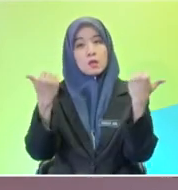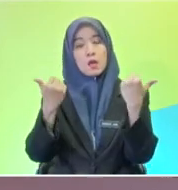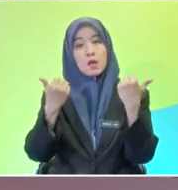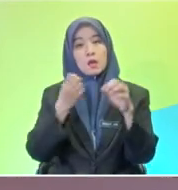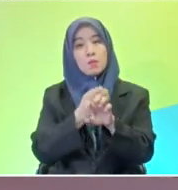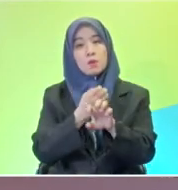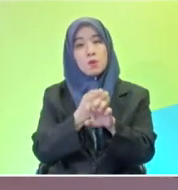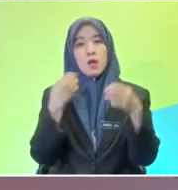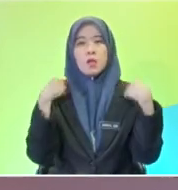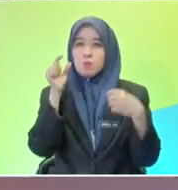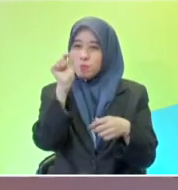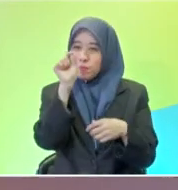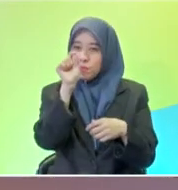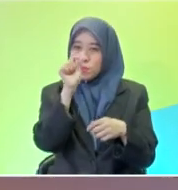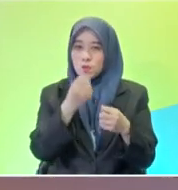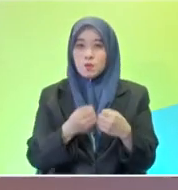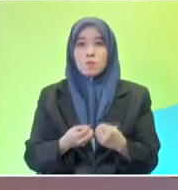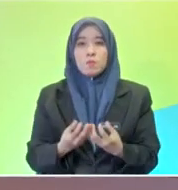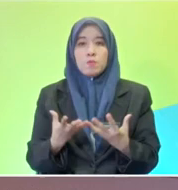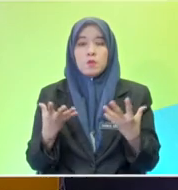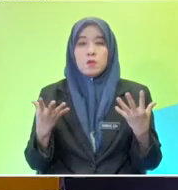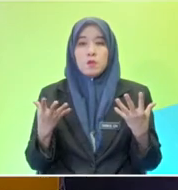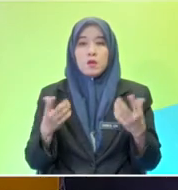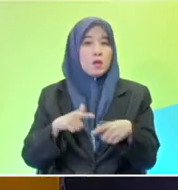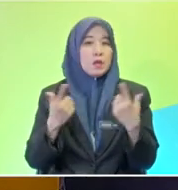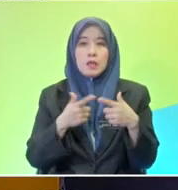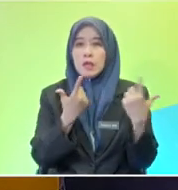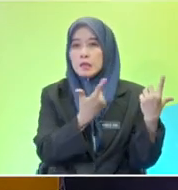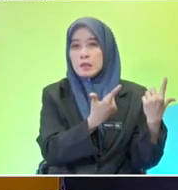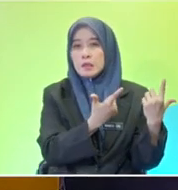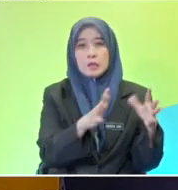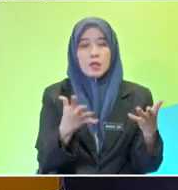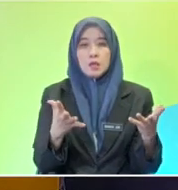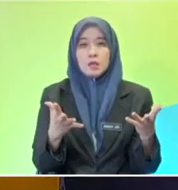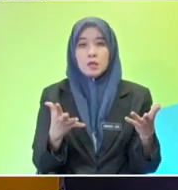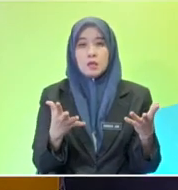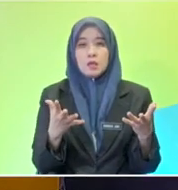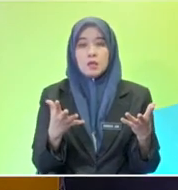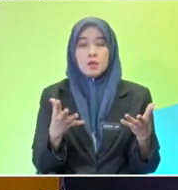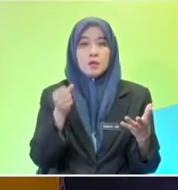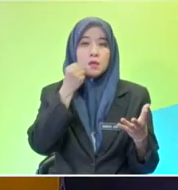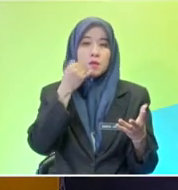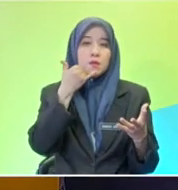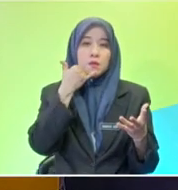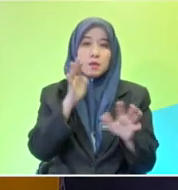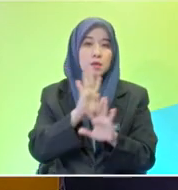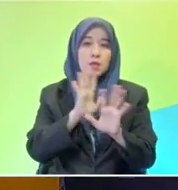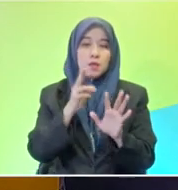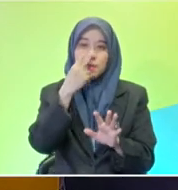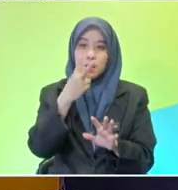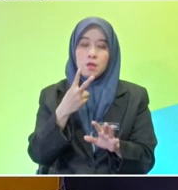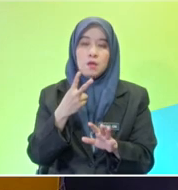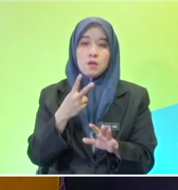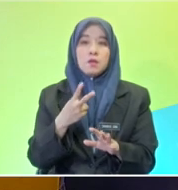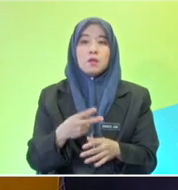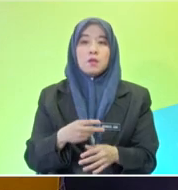butir pasir. Okay. Yang selainnya tak ada cikgu. Saya tak nampak dalam pasir. Okey, bagus. Syabas Fika. Wah.